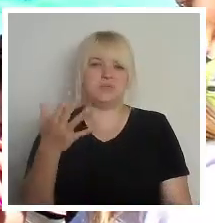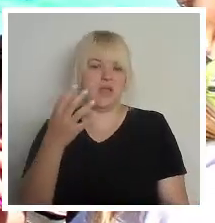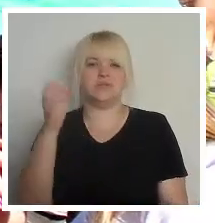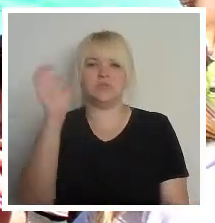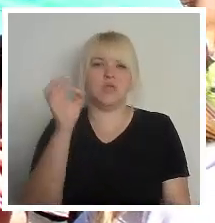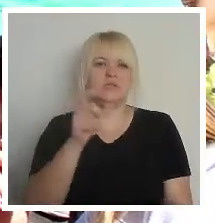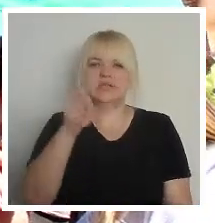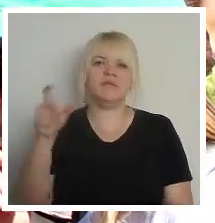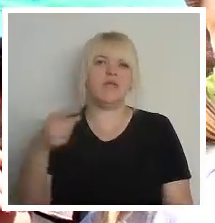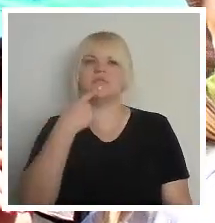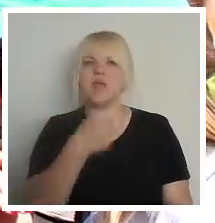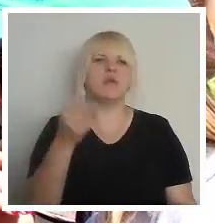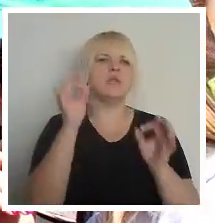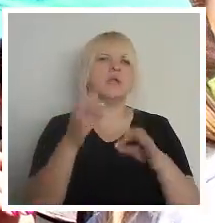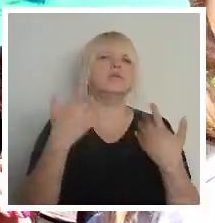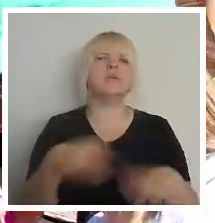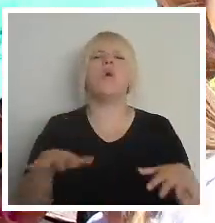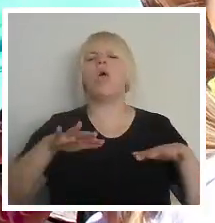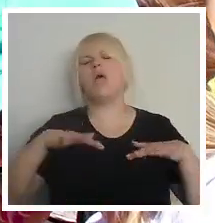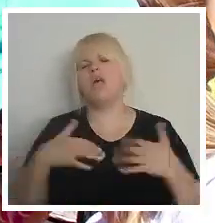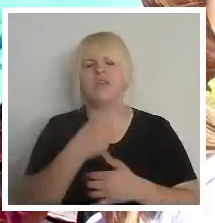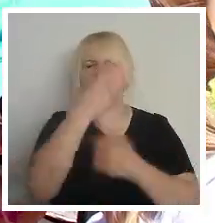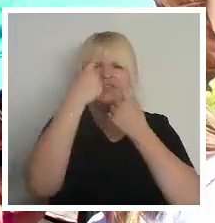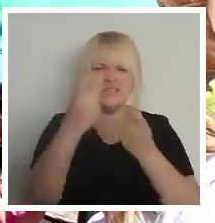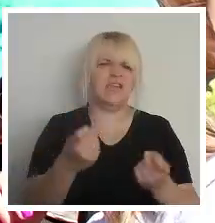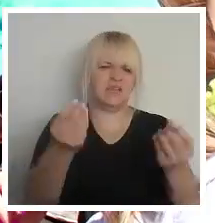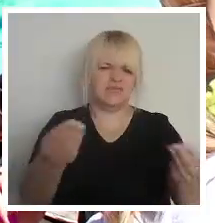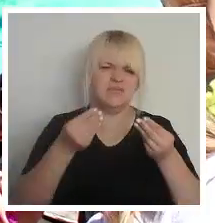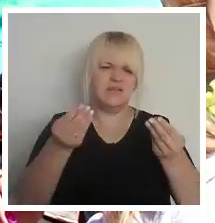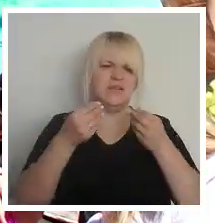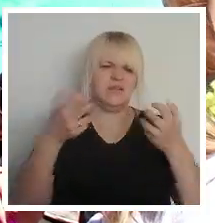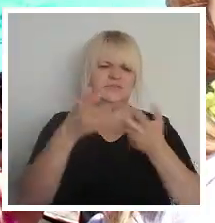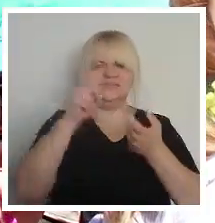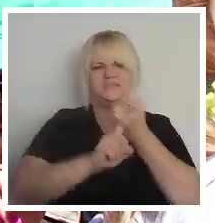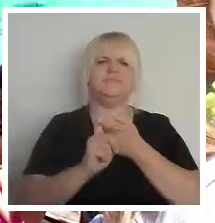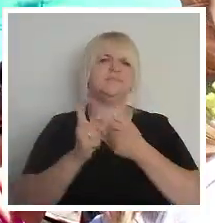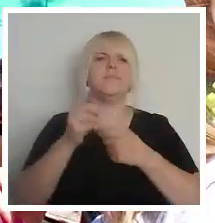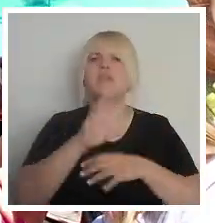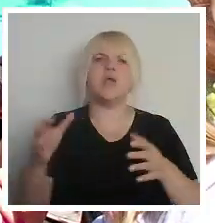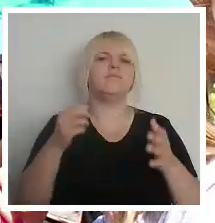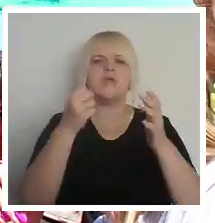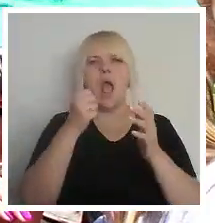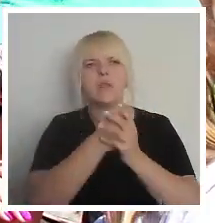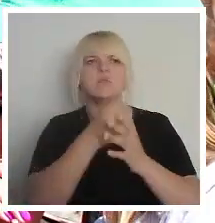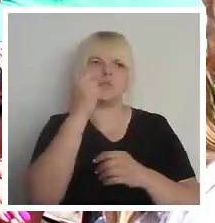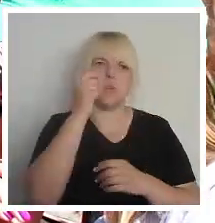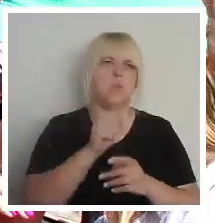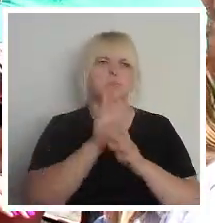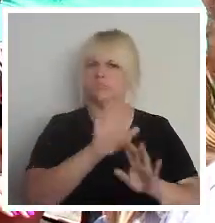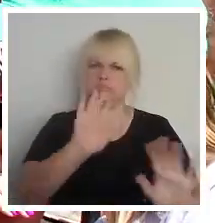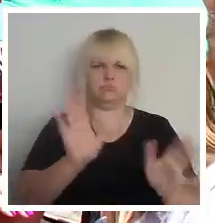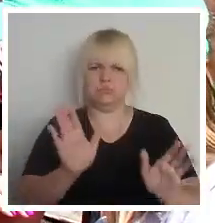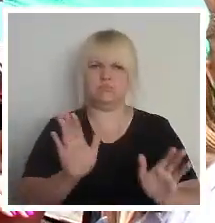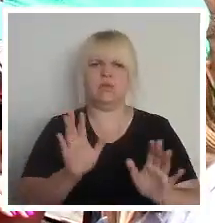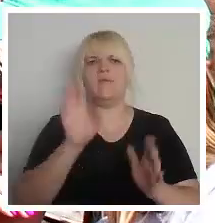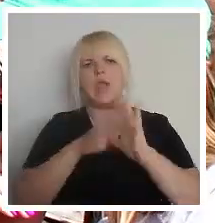kas saka, nu, ka viņi tiešām ir noguruši no ziņām tieši, kas ir saistīts ar kartas. Nenozīmē, ka viņi neatbalsta Ukrainu, viņi vienkārši ir noguruši no ziņām. Jaunākā